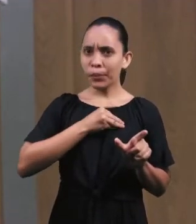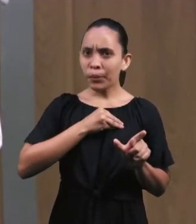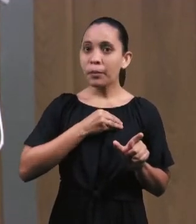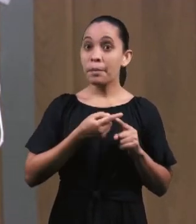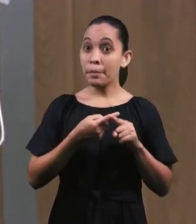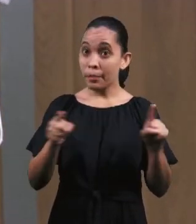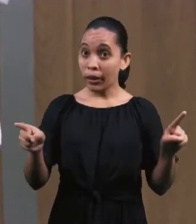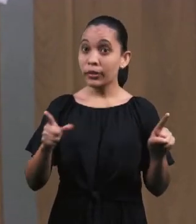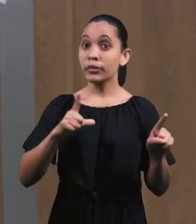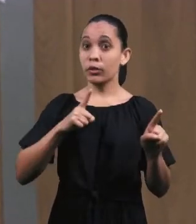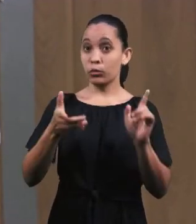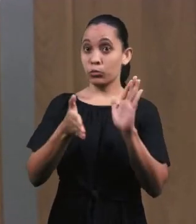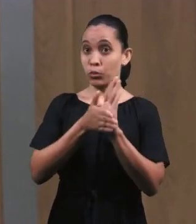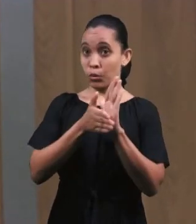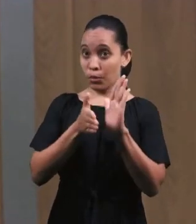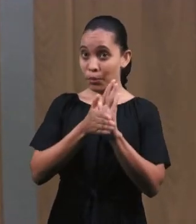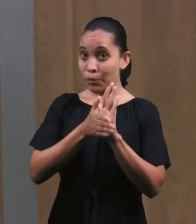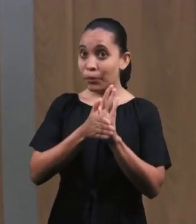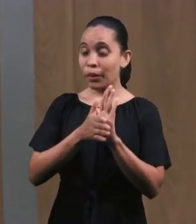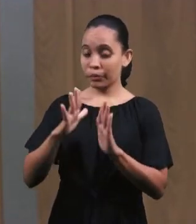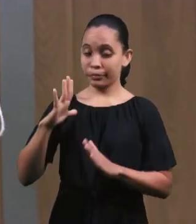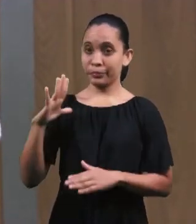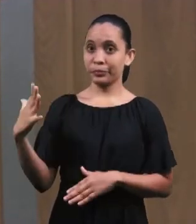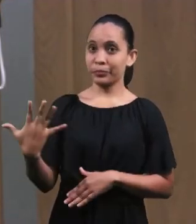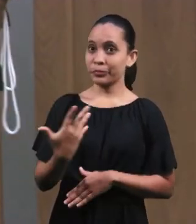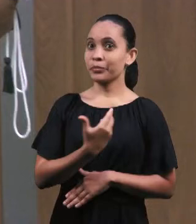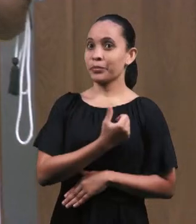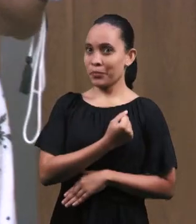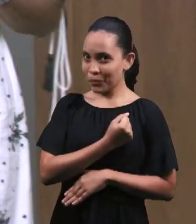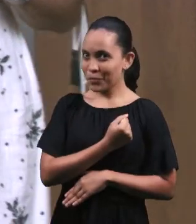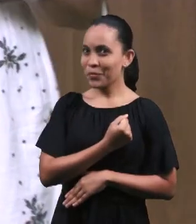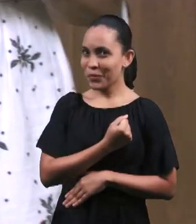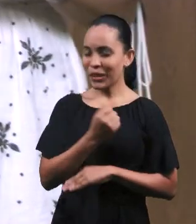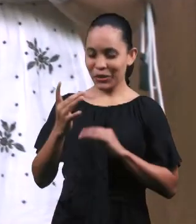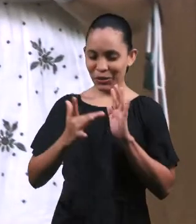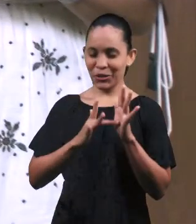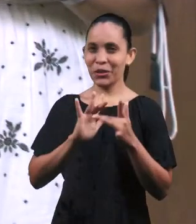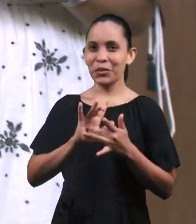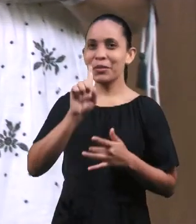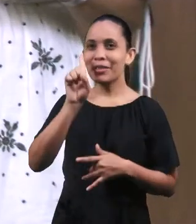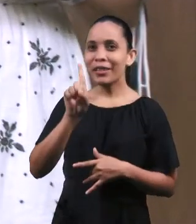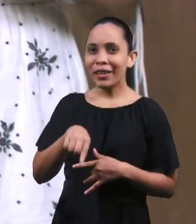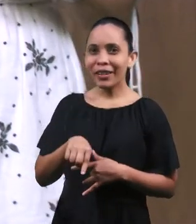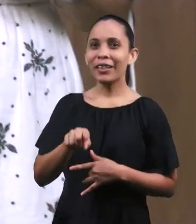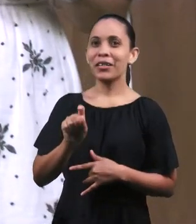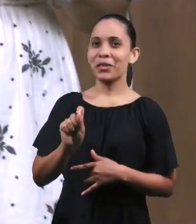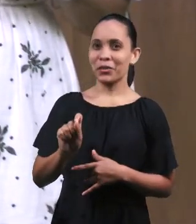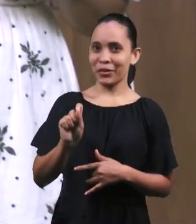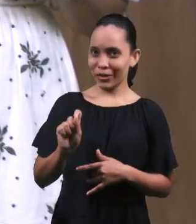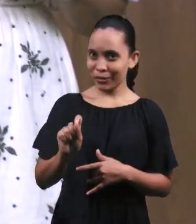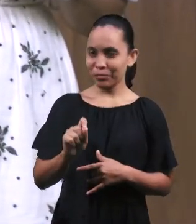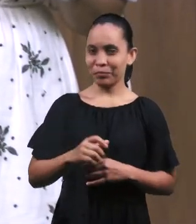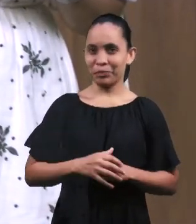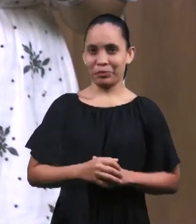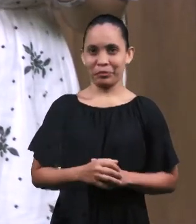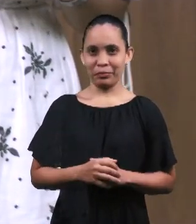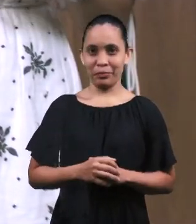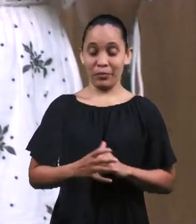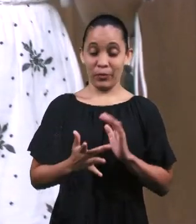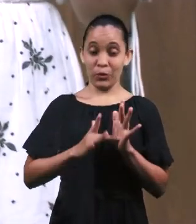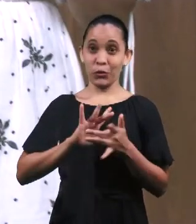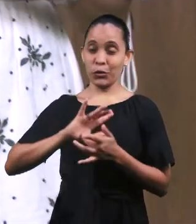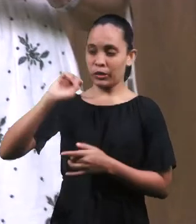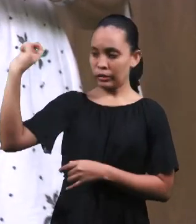pour nous apporter à nouveau à sa présence. Jésus est celui qui il s'est fait